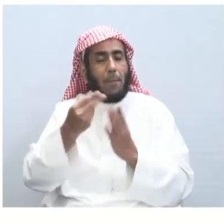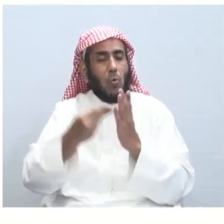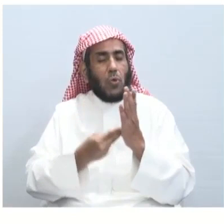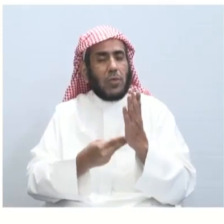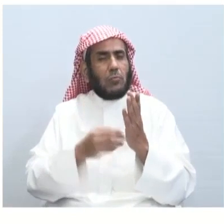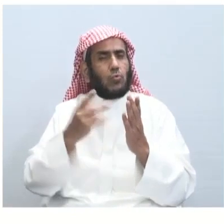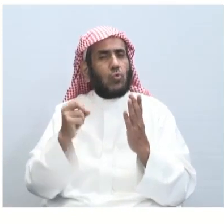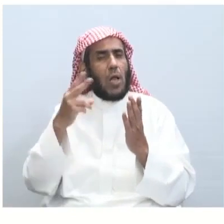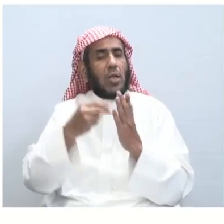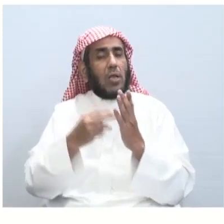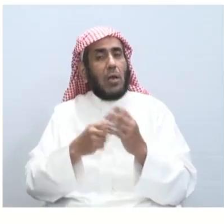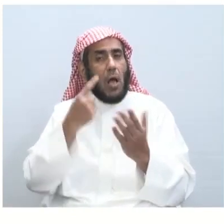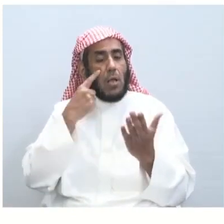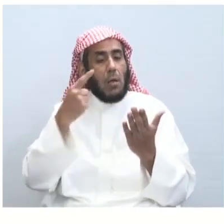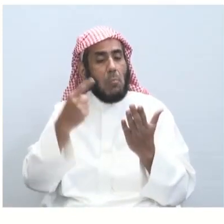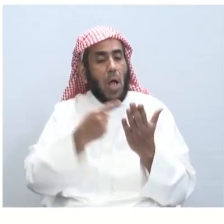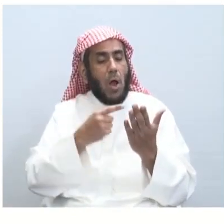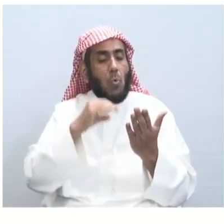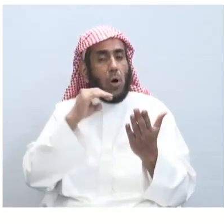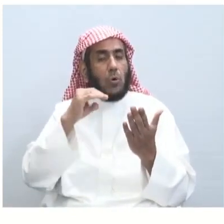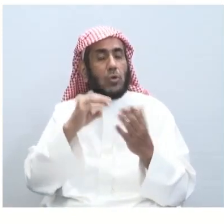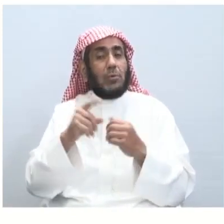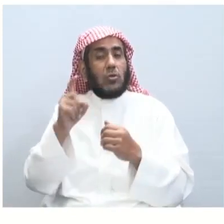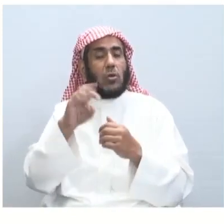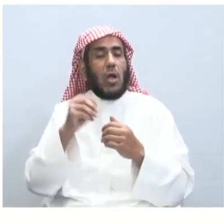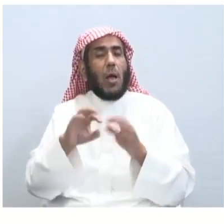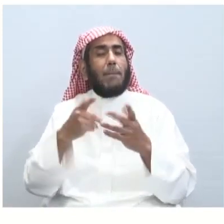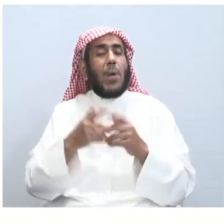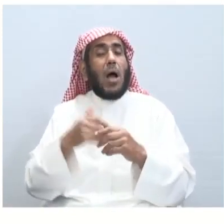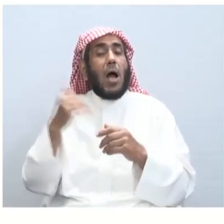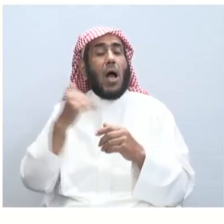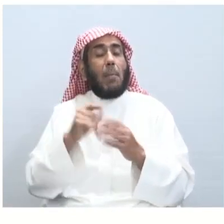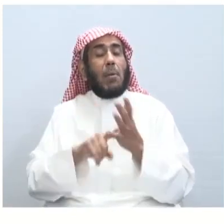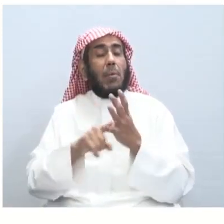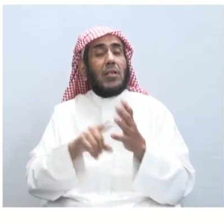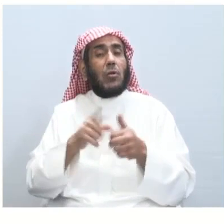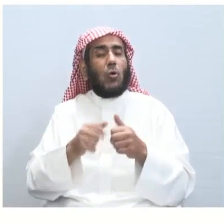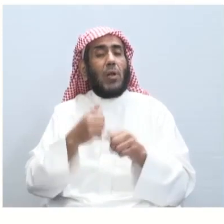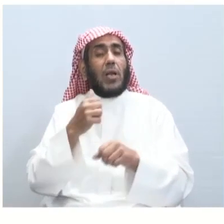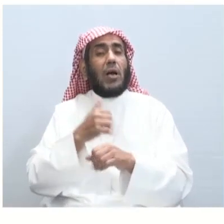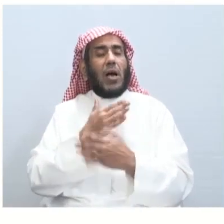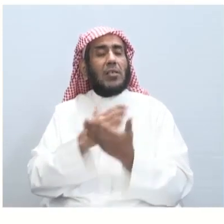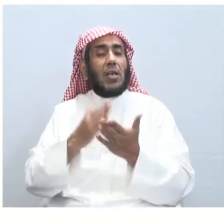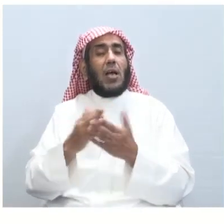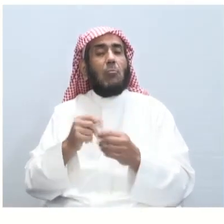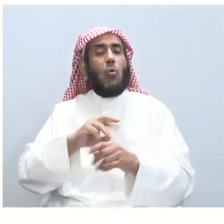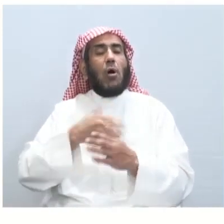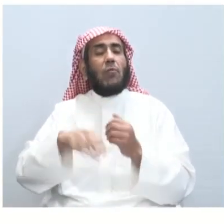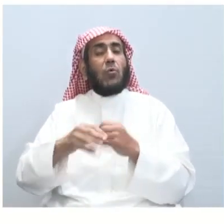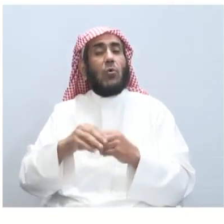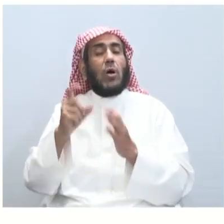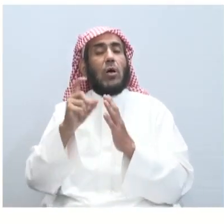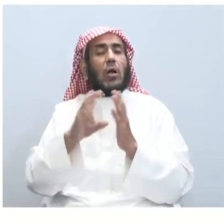هنا اتمعن واجيب السؤال الاول ما اهم المبادئ الاوليه التي تقوم عليها اقسام وفروح القانون المختلفه